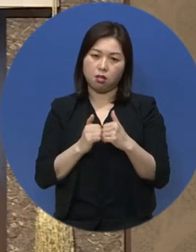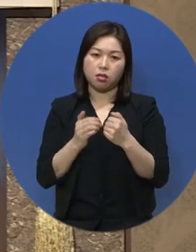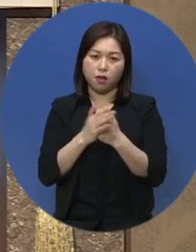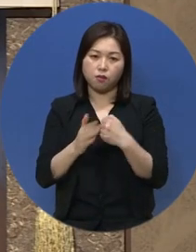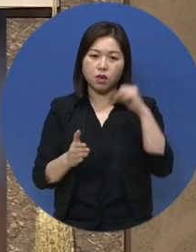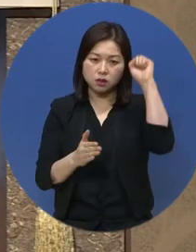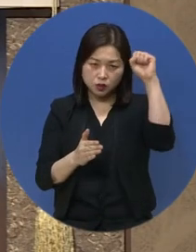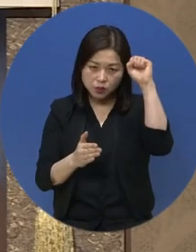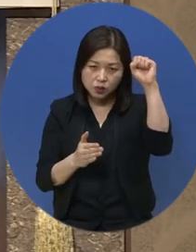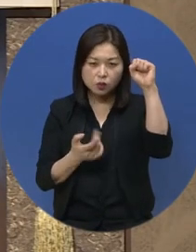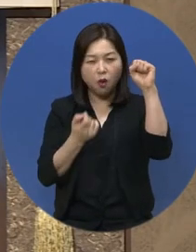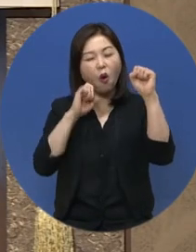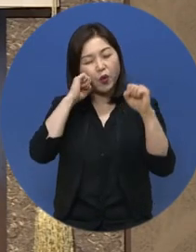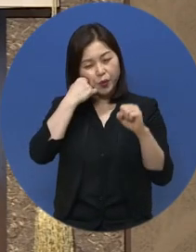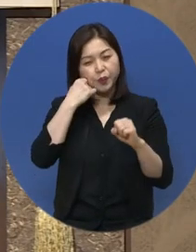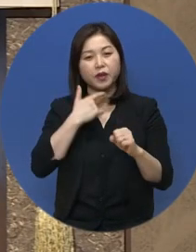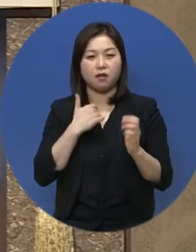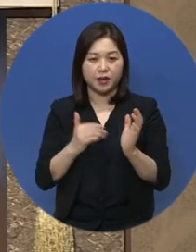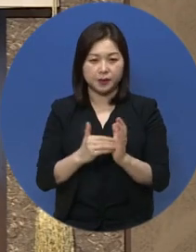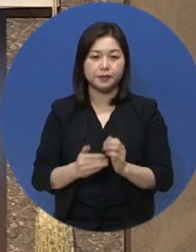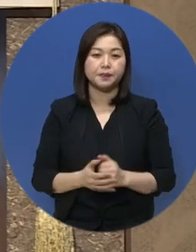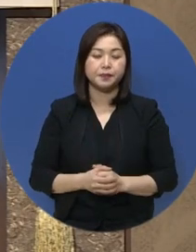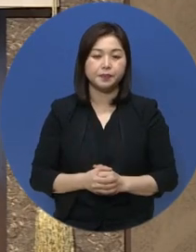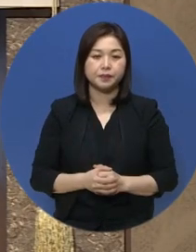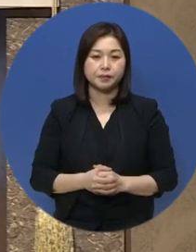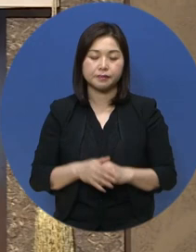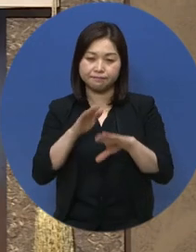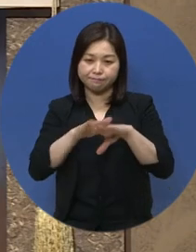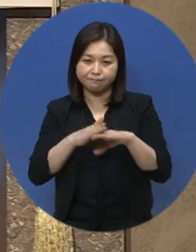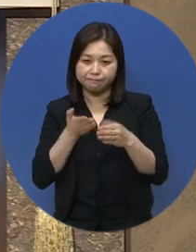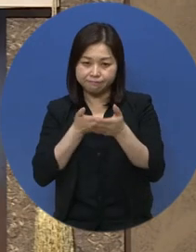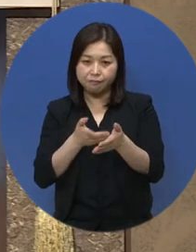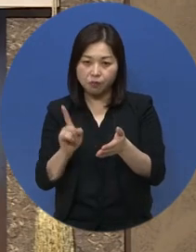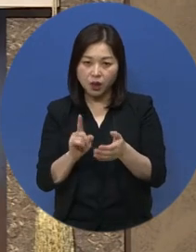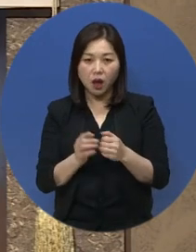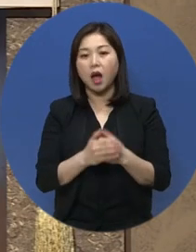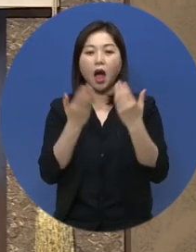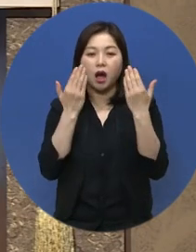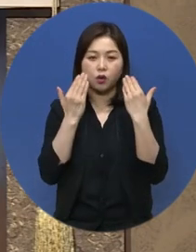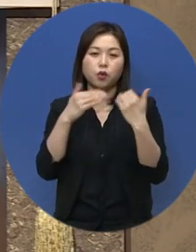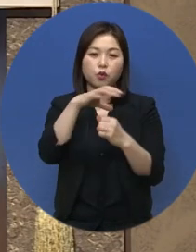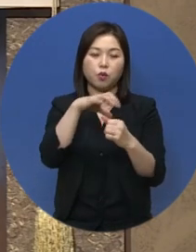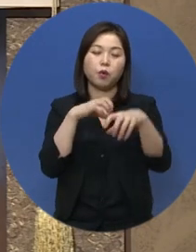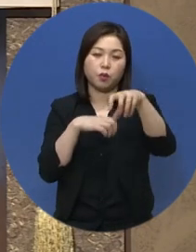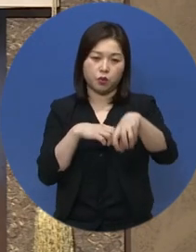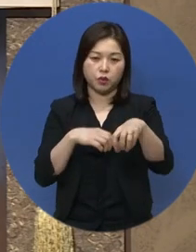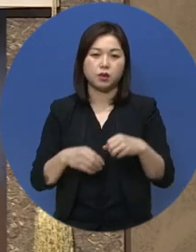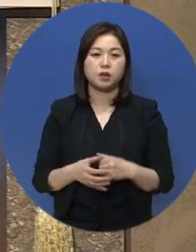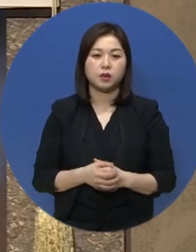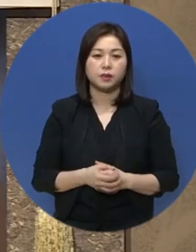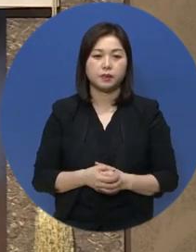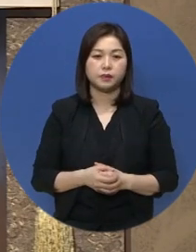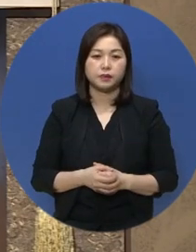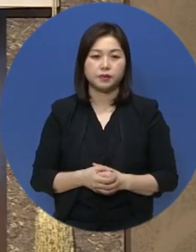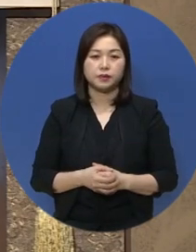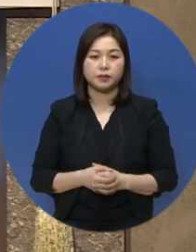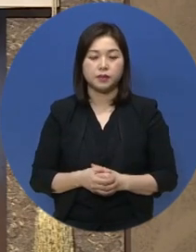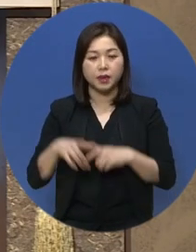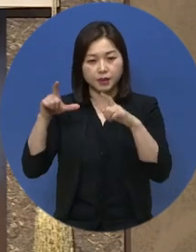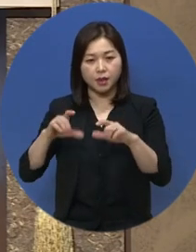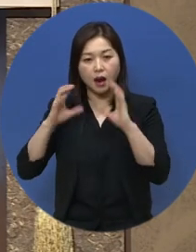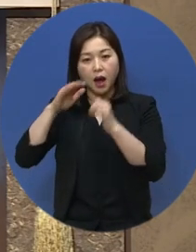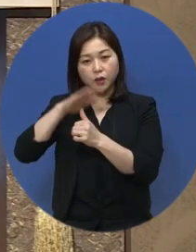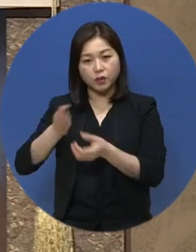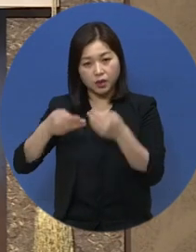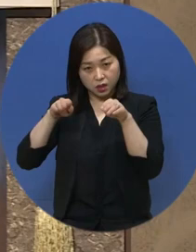하고 어려움이 좀 있었어요. 그 가운데서 해결책을 내놓은 곳이 이제 학교 돌봄터인데 네. 저희랑 뭐 지역아동센터랑